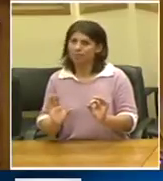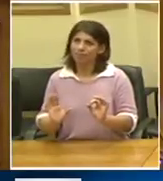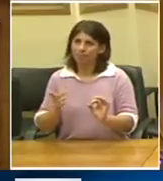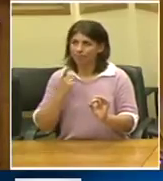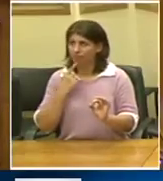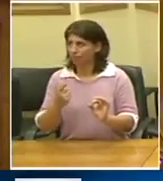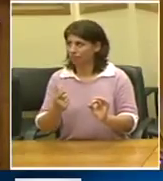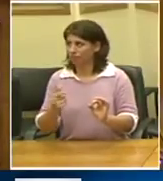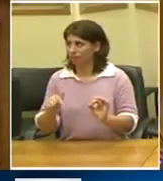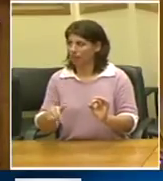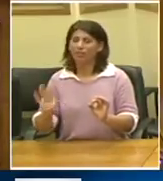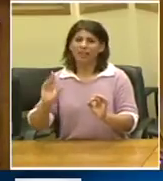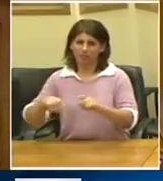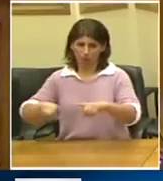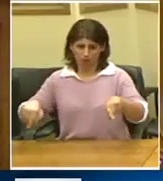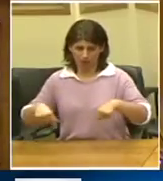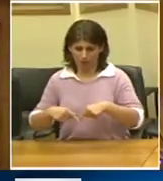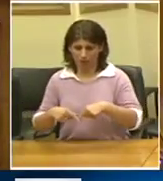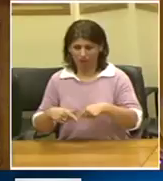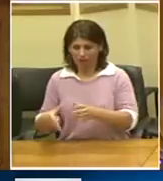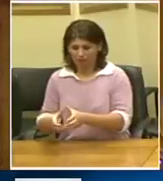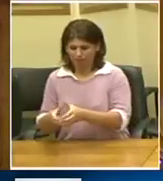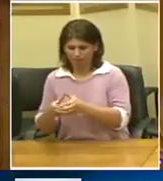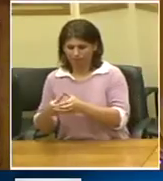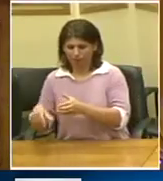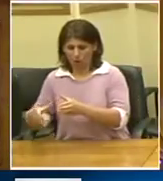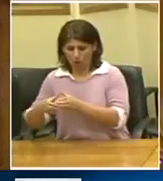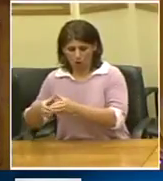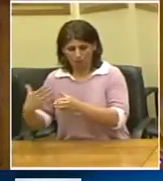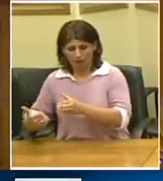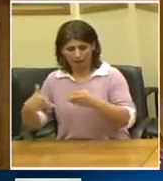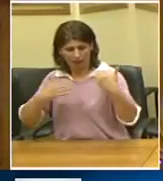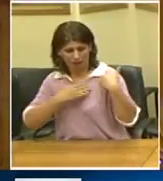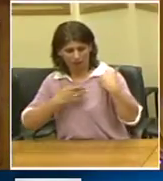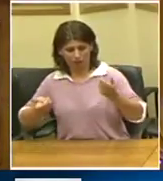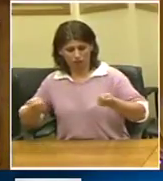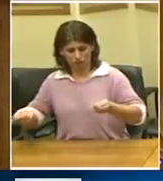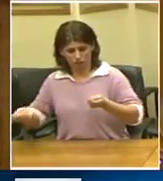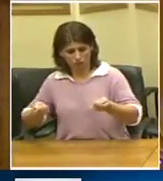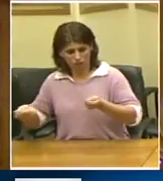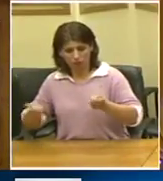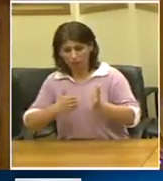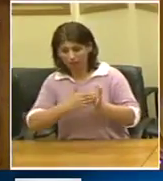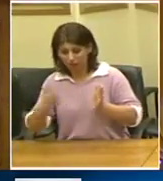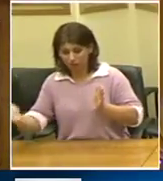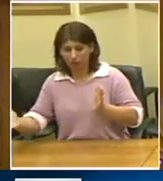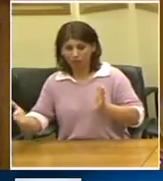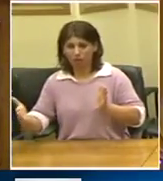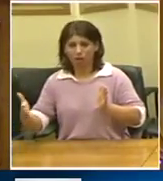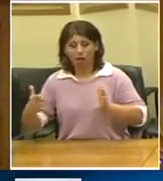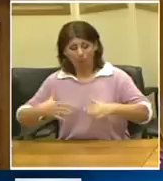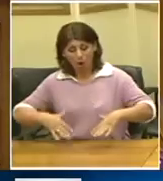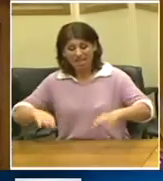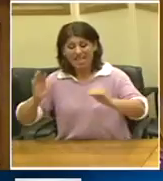λέγεται μέσα στην αίθουσα του Κοινοβουλίου. Η συντηρητική παράταξη είναι αυτή που είχε την ευθύνη της διακυβέρνησης χώρας για το μεγαλύτερο διάστημα από ιδρύσεως του ελληνικού